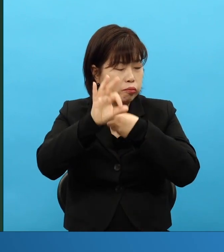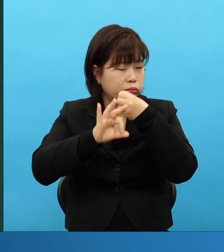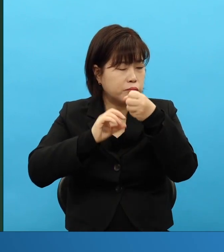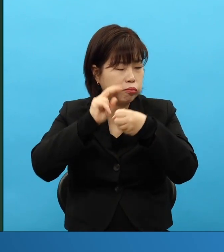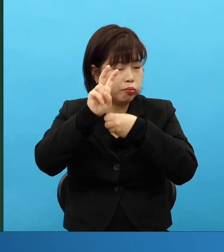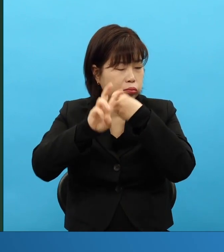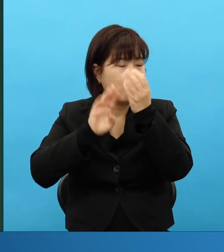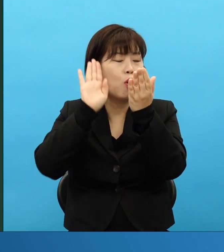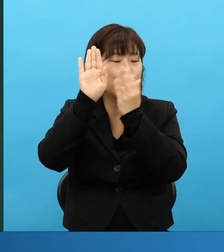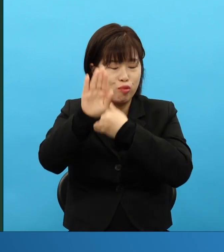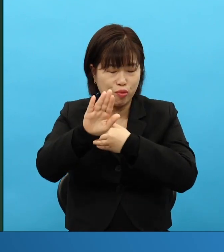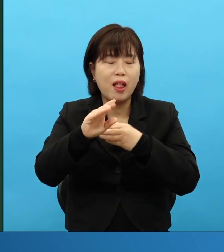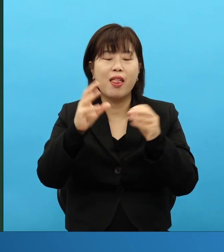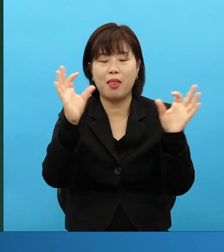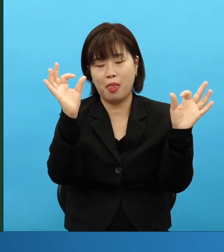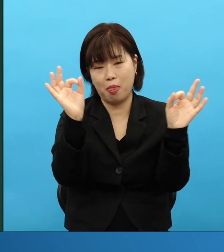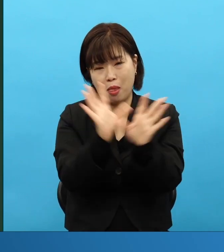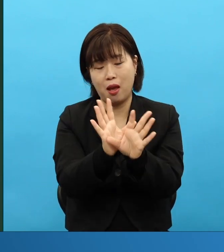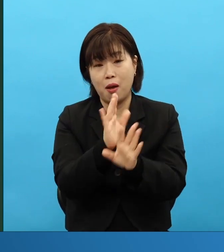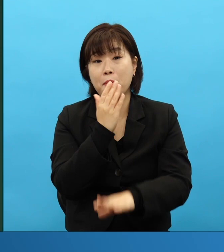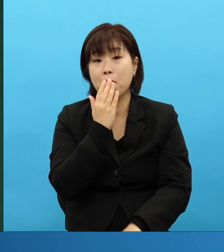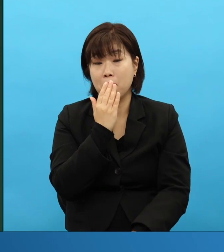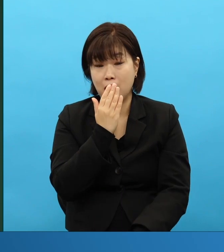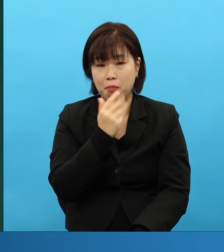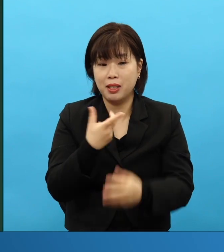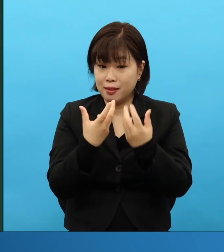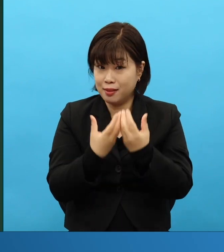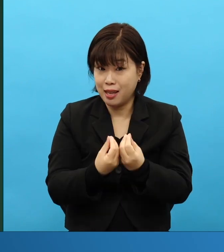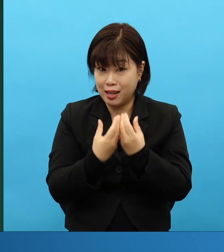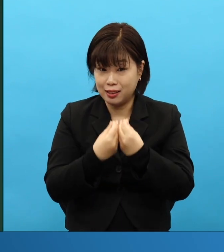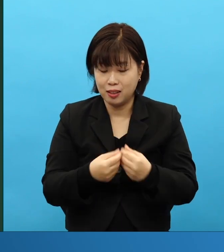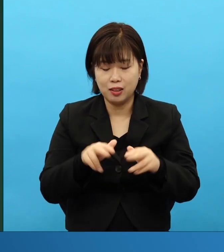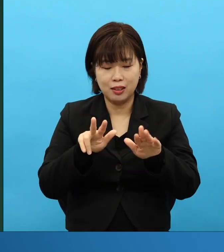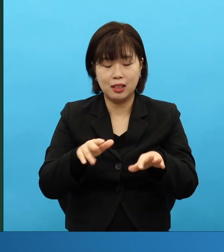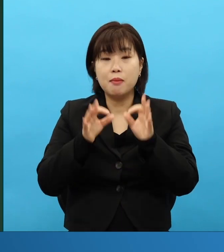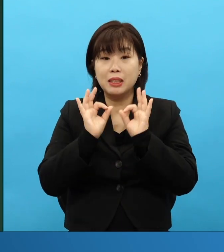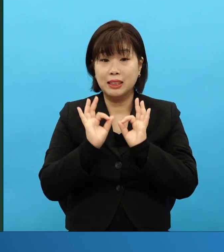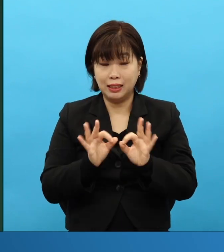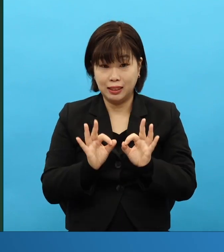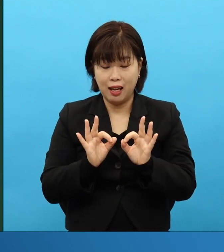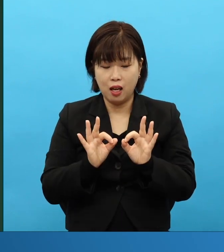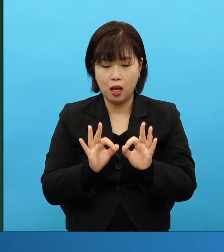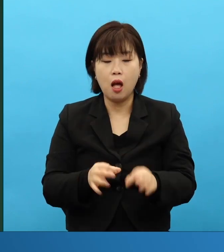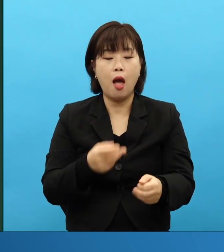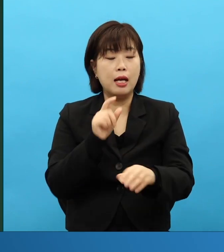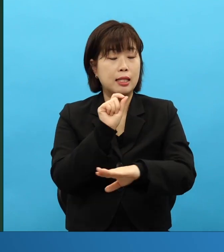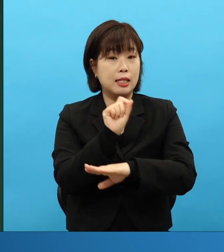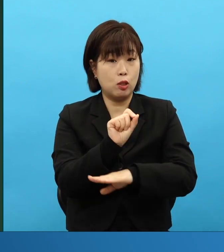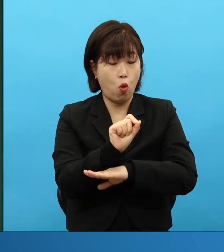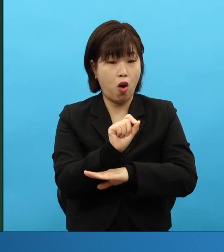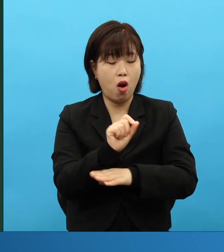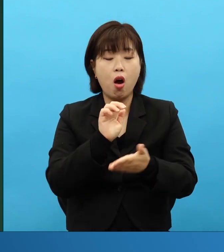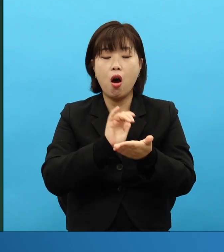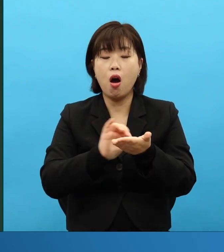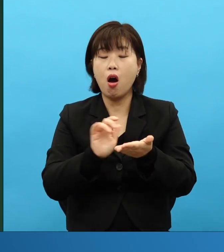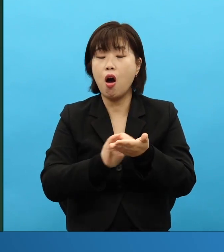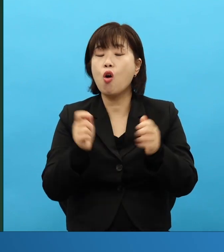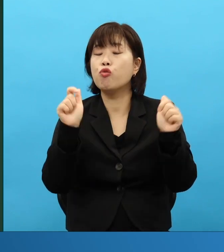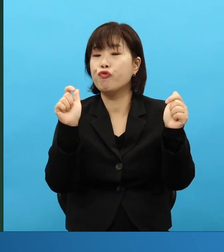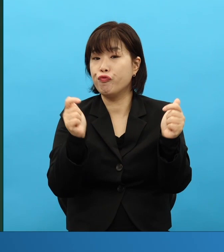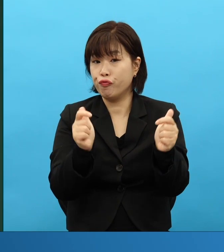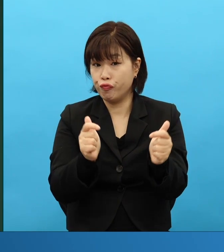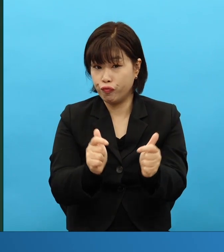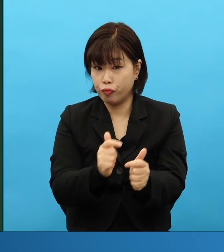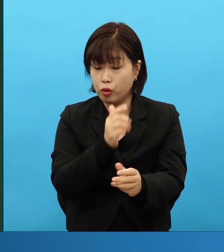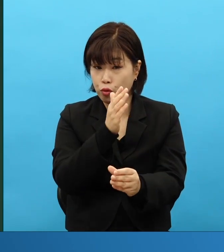은행에 직원 3분의 2 줄었습니다. Immediately they've downsized 2/3 of the staff in the banks. 지금도 더 줄여야 되는데